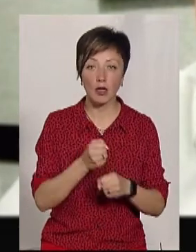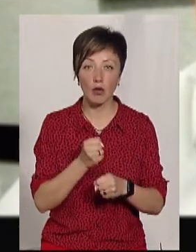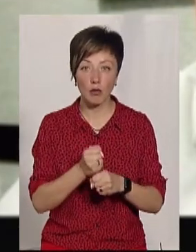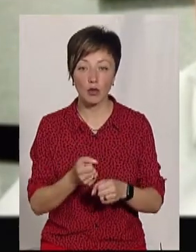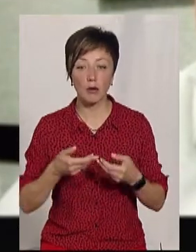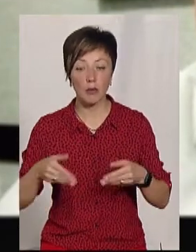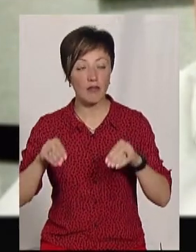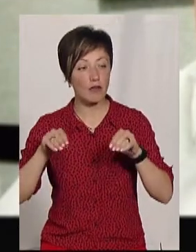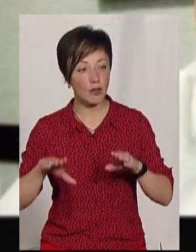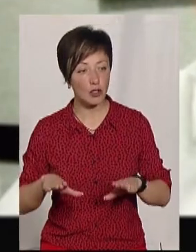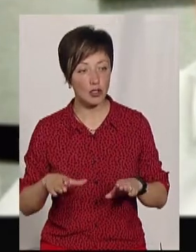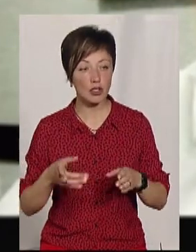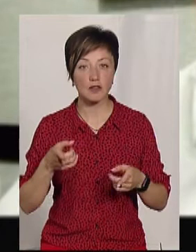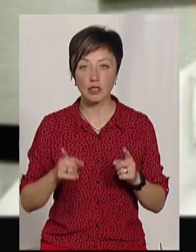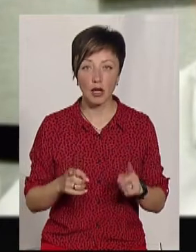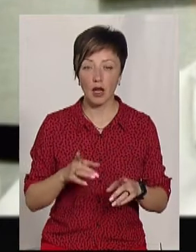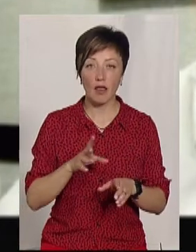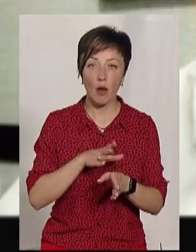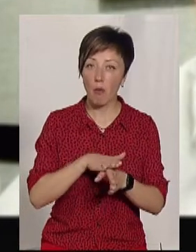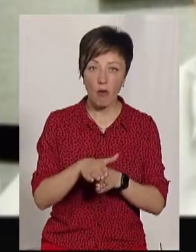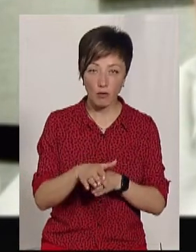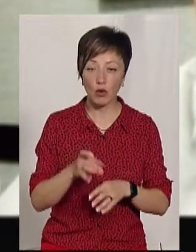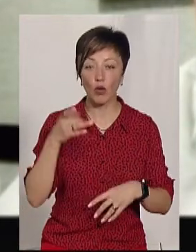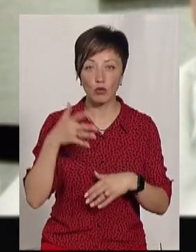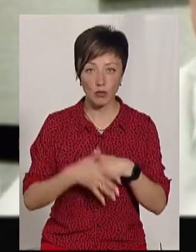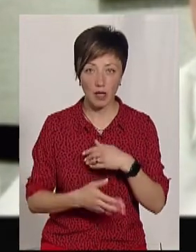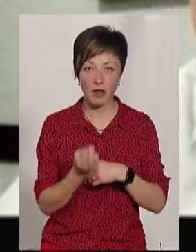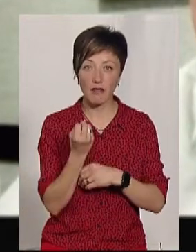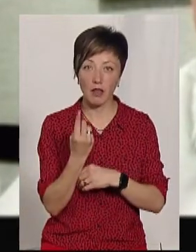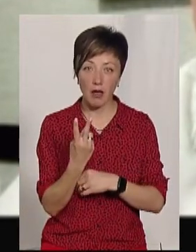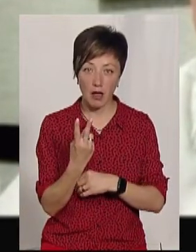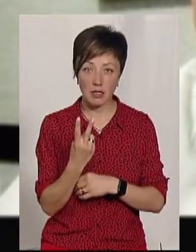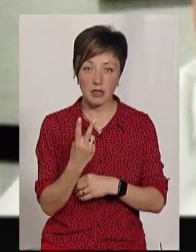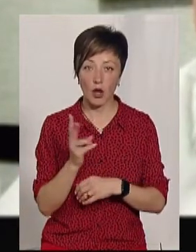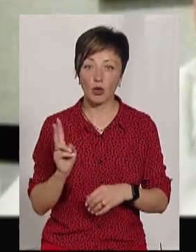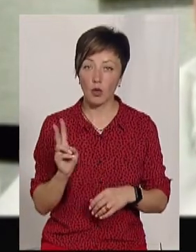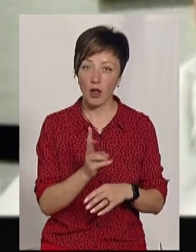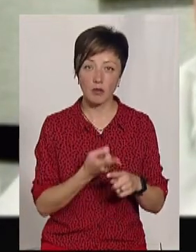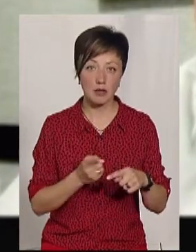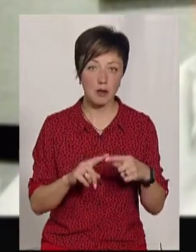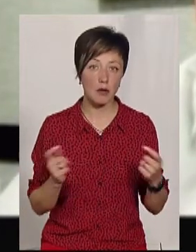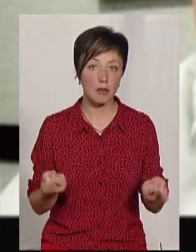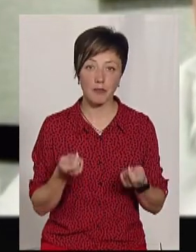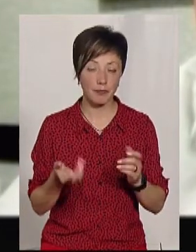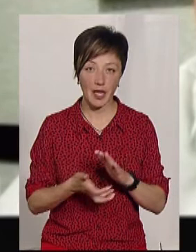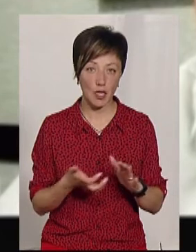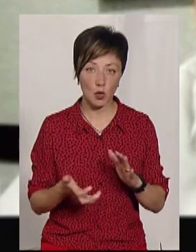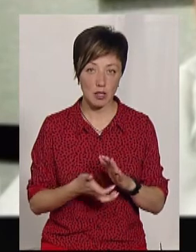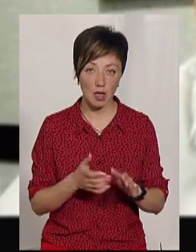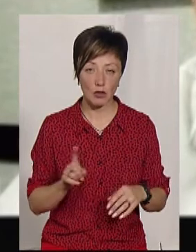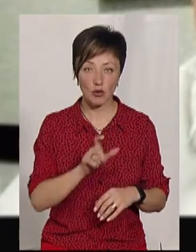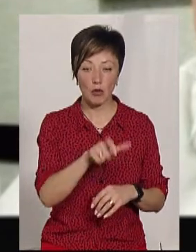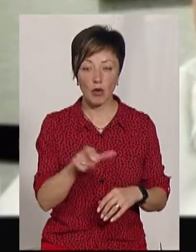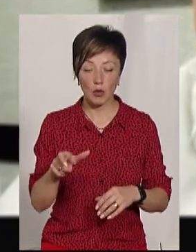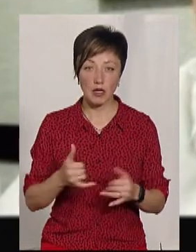ми вирішили. Звичайно, що не повністю вирішили, тому що розуміємо, що 12 тролейбусів це є недостатньо для того,